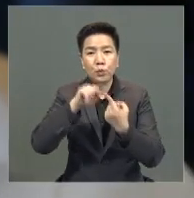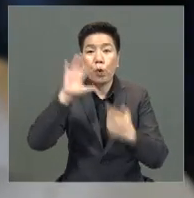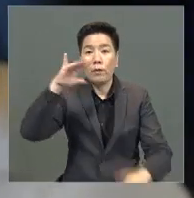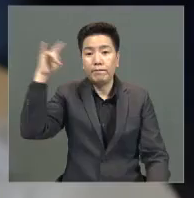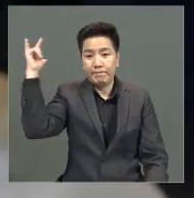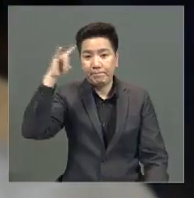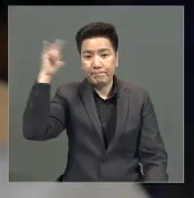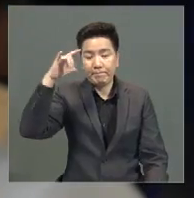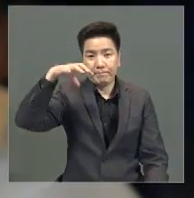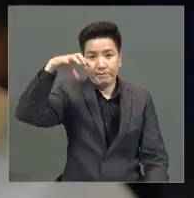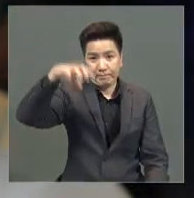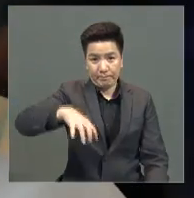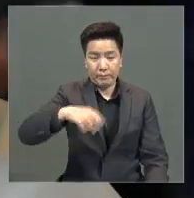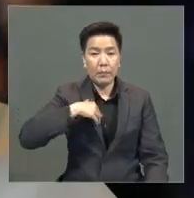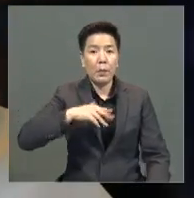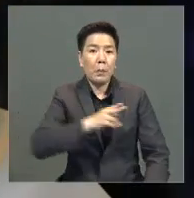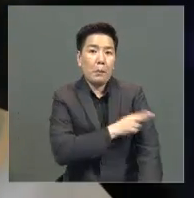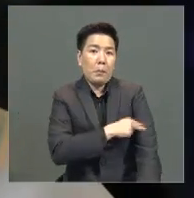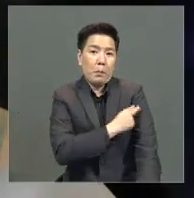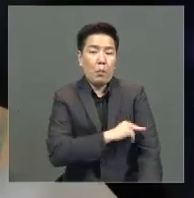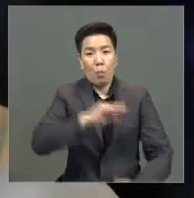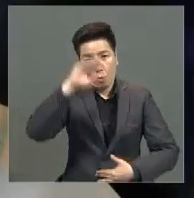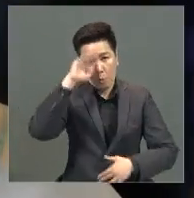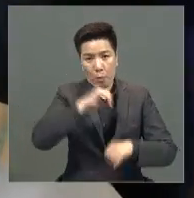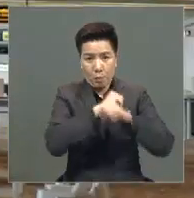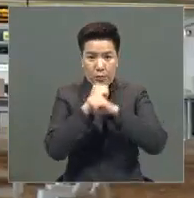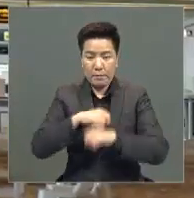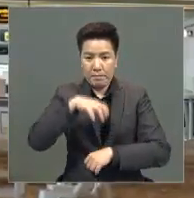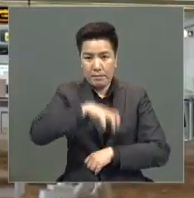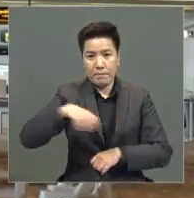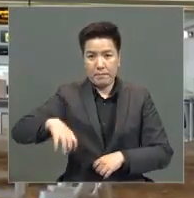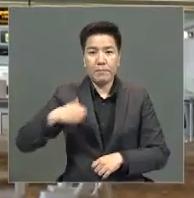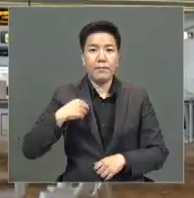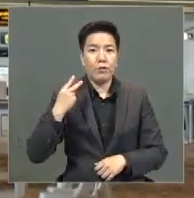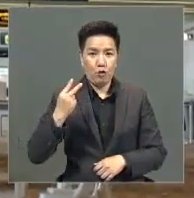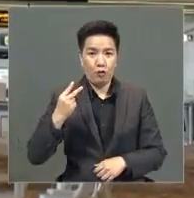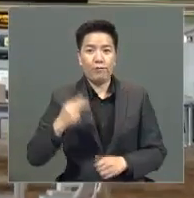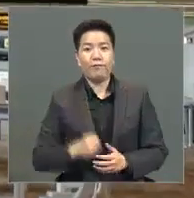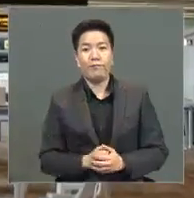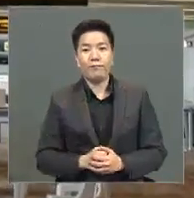ามบินภูเก็ตที่กรมควบคุมโรคได้ทำการติดตั้งเพิ่มเติมอีก2ชุดค่ะ